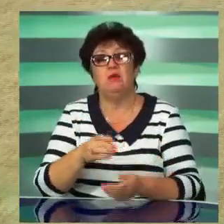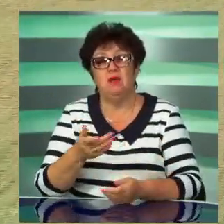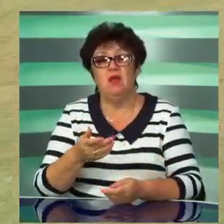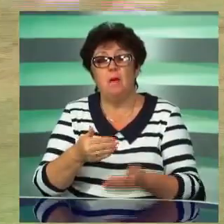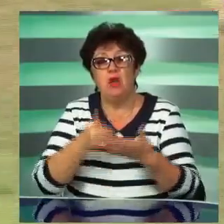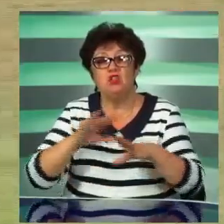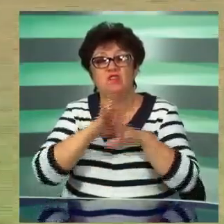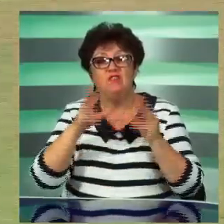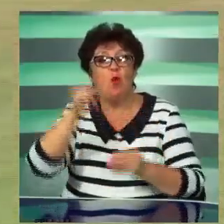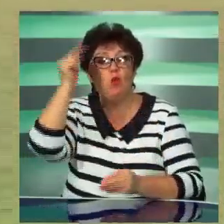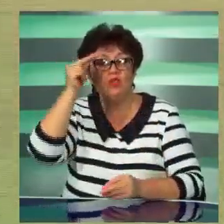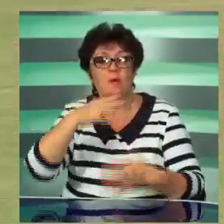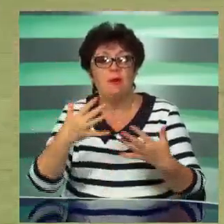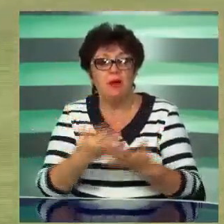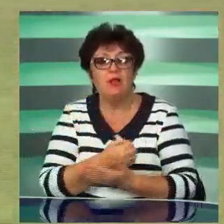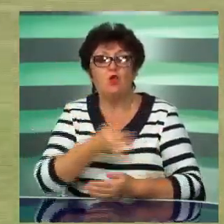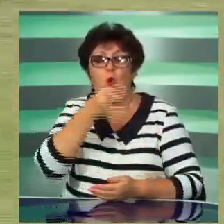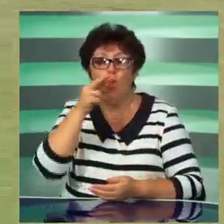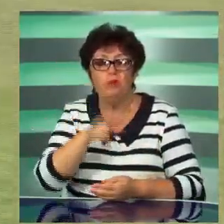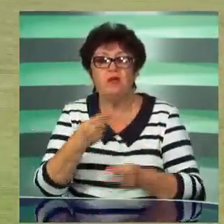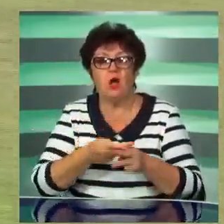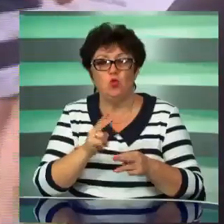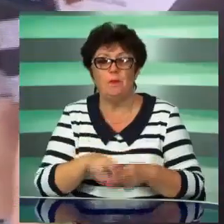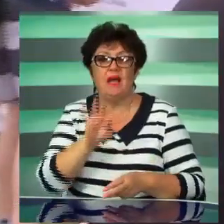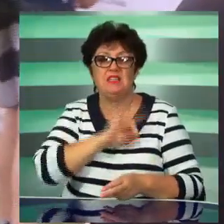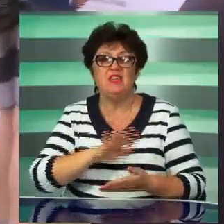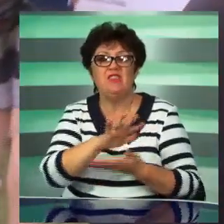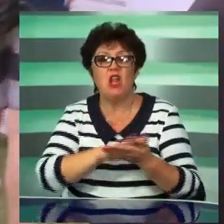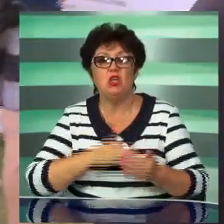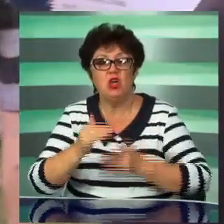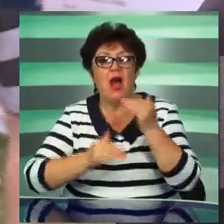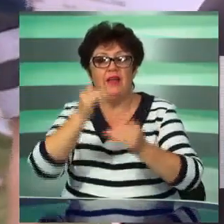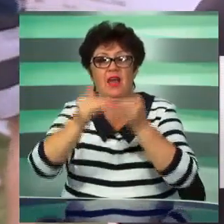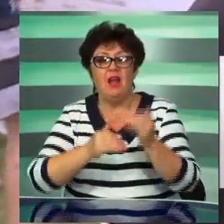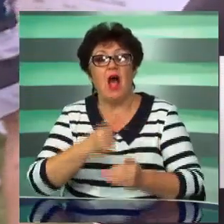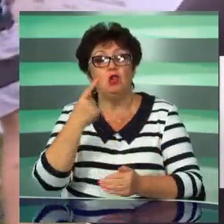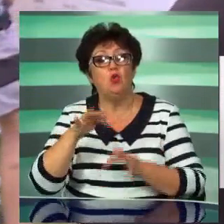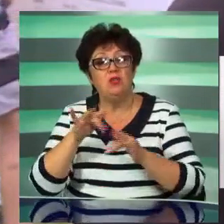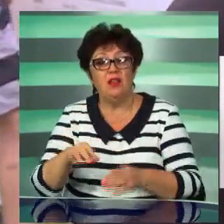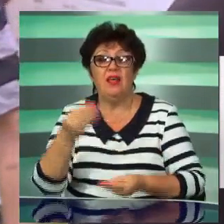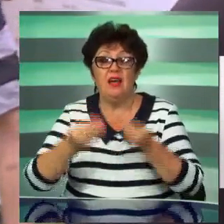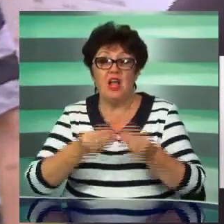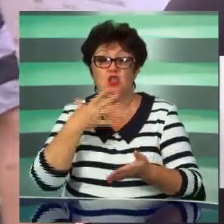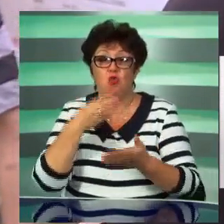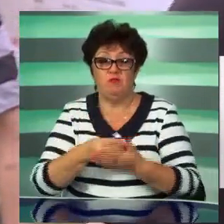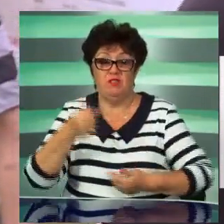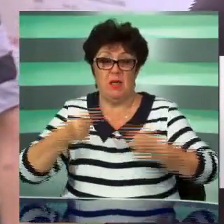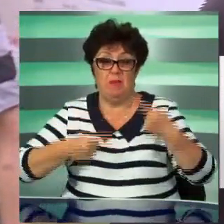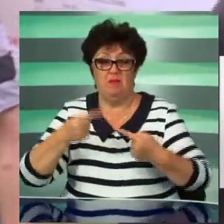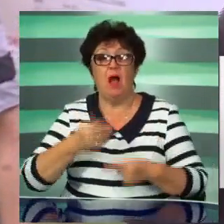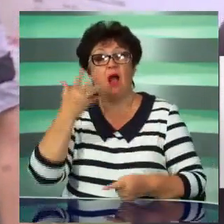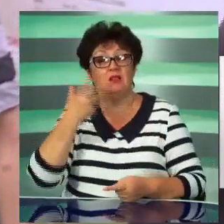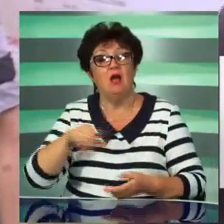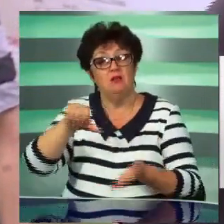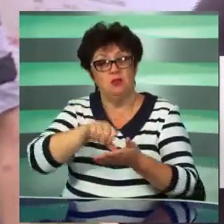они прежде всего учатся. Приобретают тот бесценный опыт, который все-таки им пригодится в дальнейшей карьере. Все-таки одно дело играть и варясь в собственном соку, а другое дело, когда